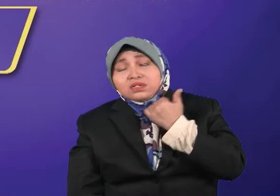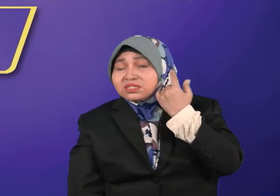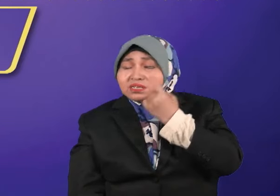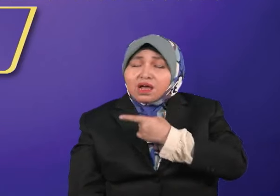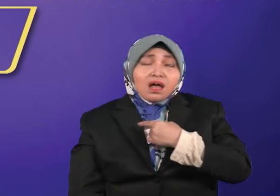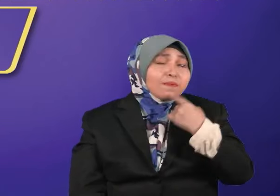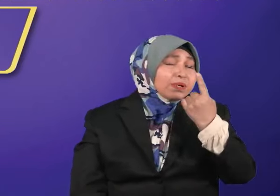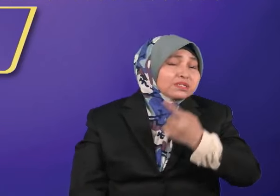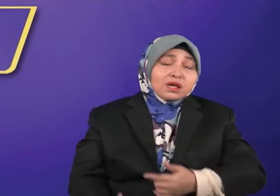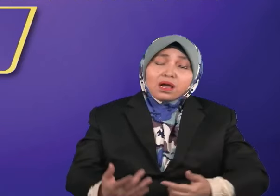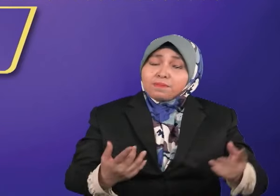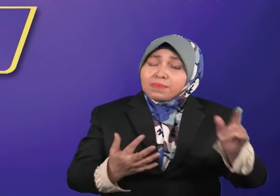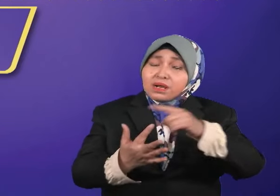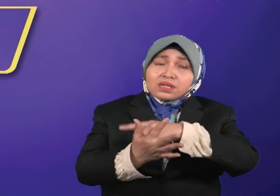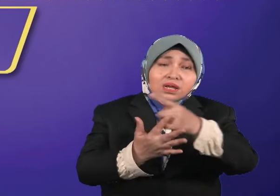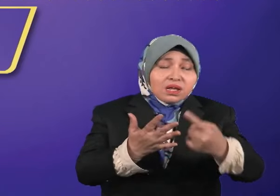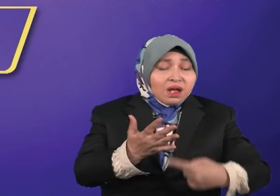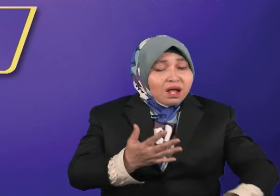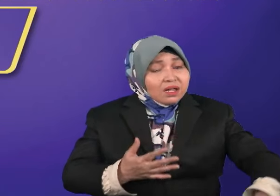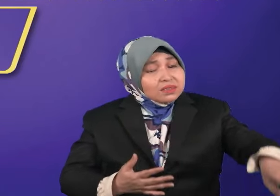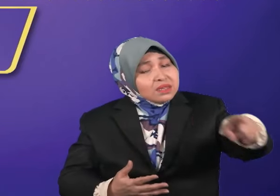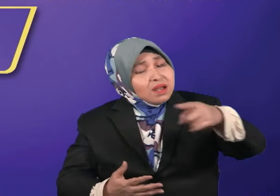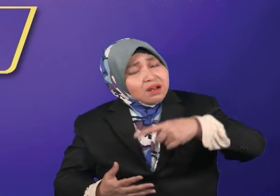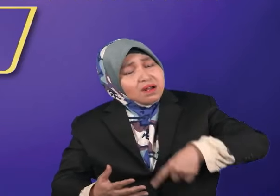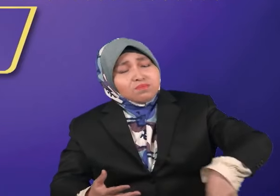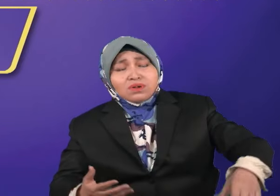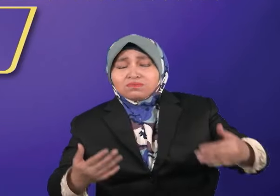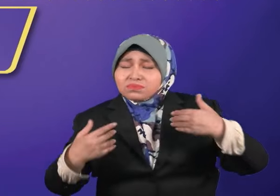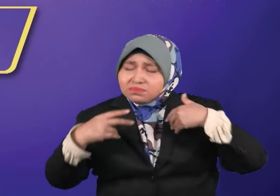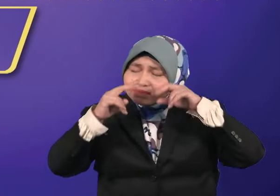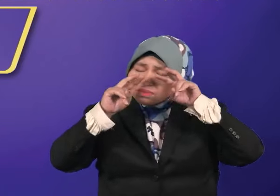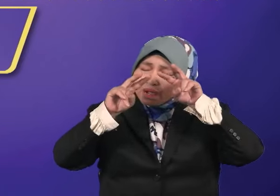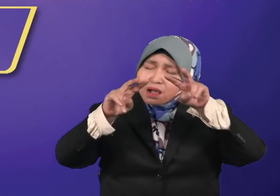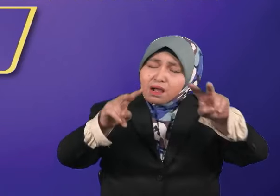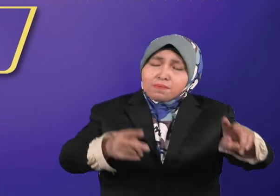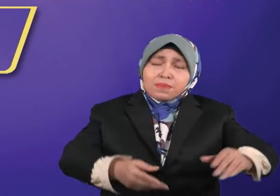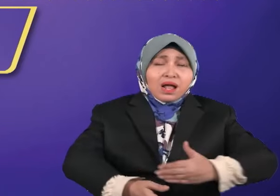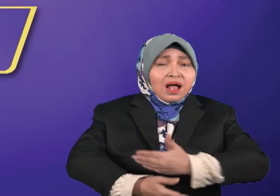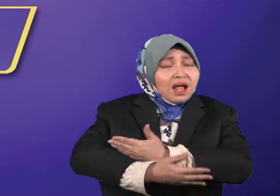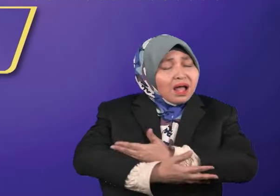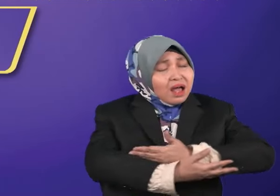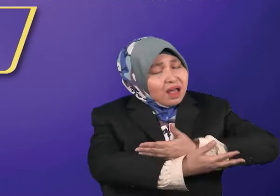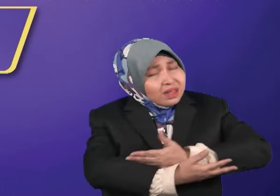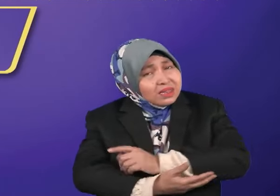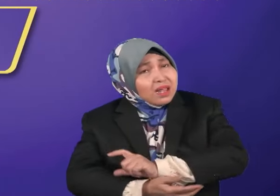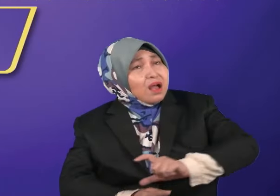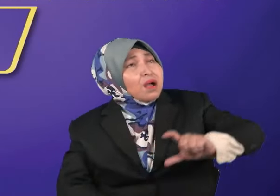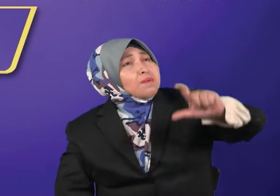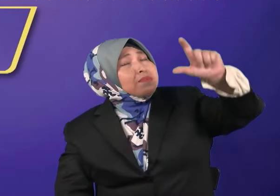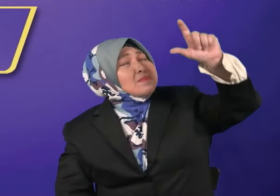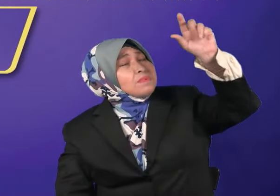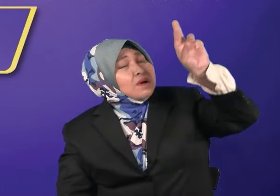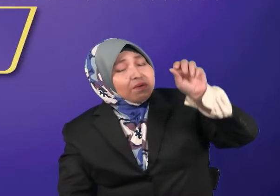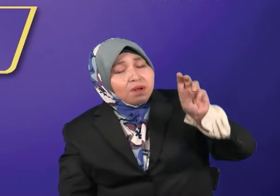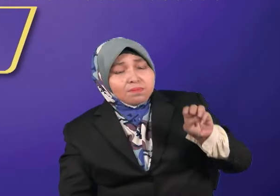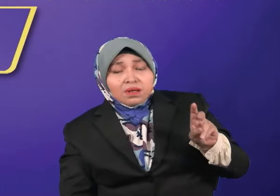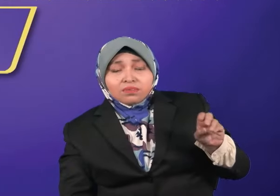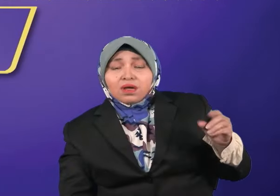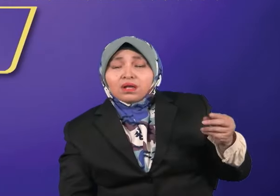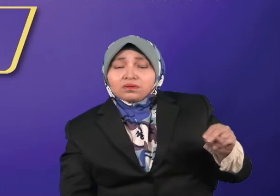فمن شهد منكم الشهر فليصم